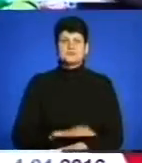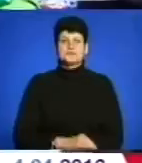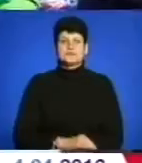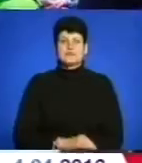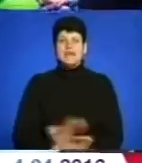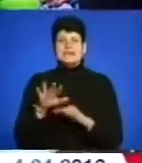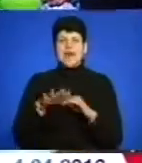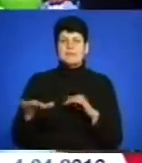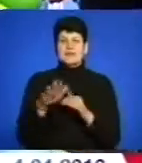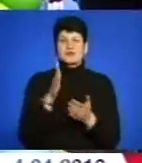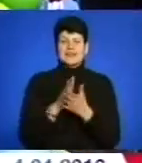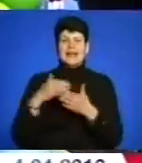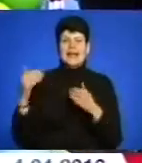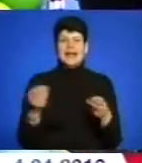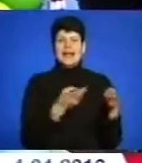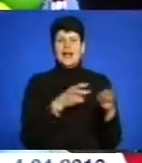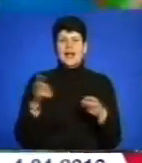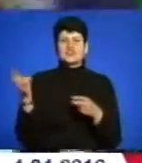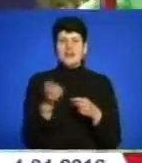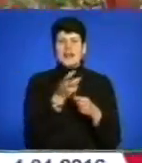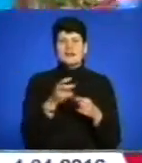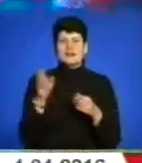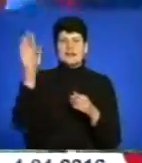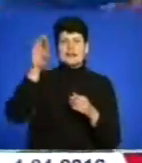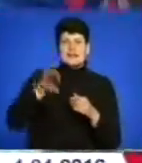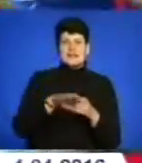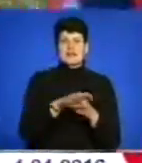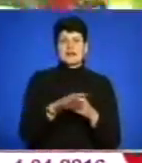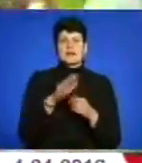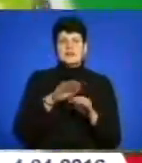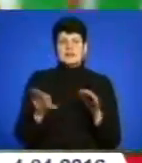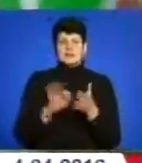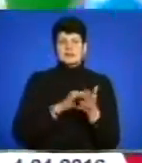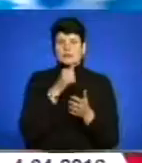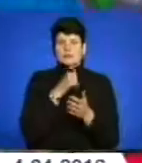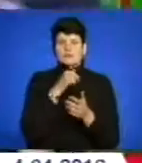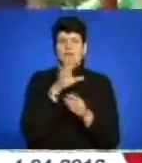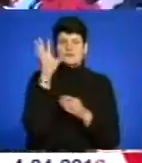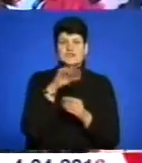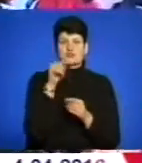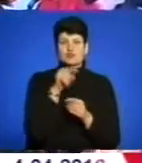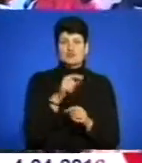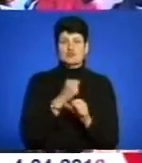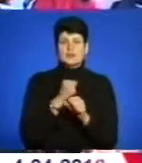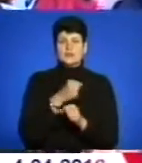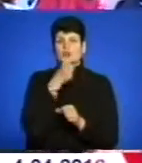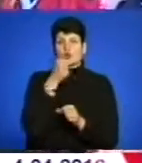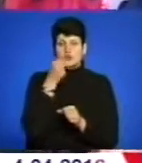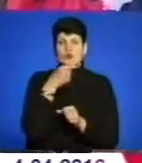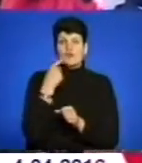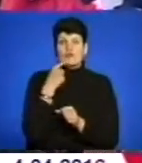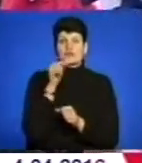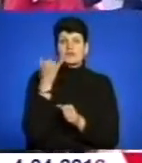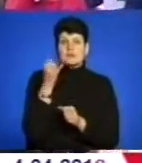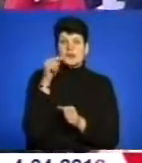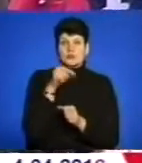На майданчику є качелі, гірка і пісочниця. Діти відразу й випробували все, що для них тут зробили дорослі. Запевняють, що